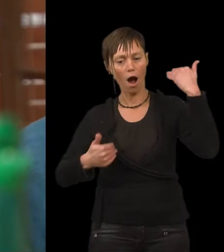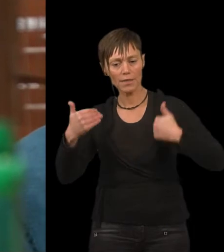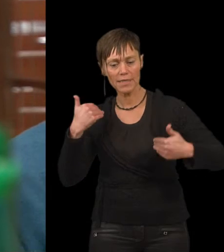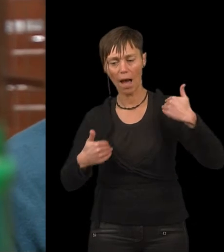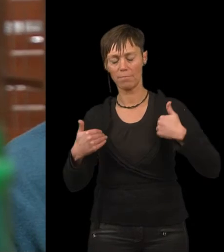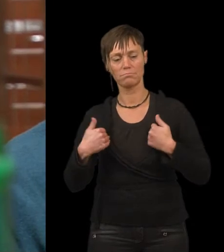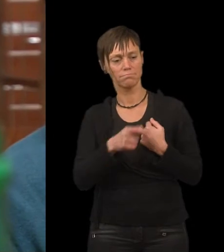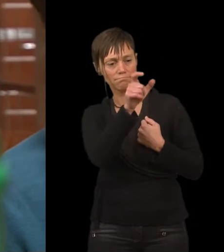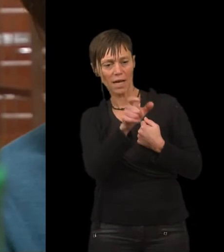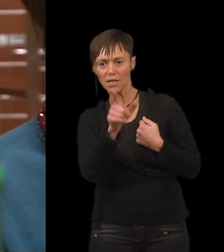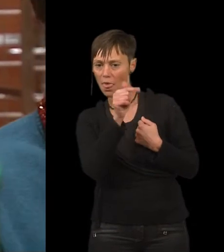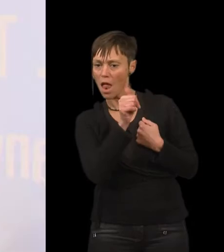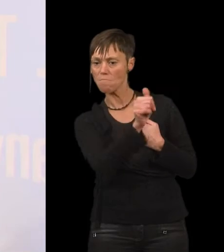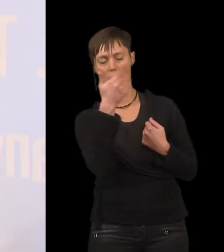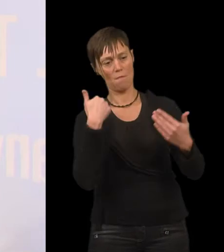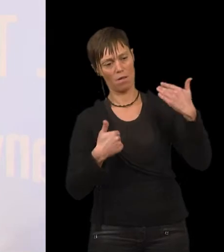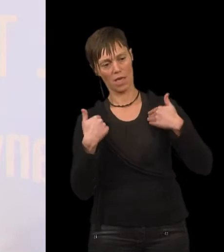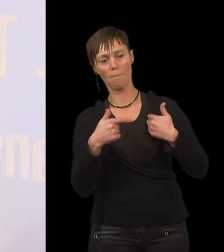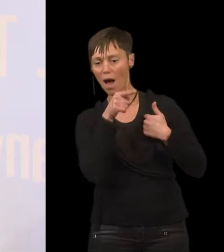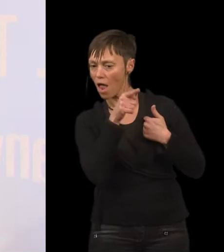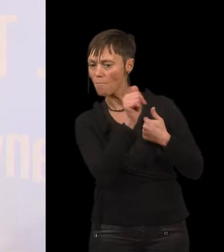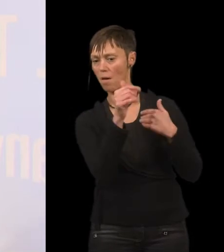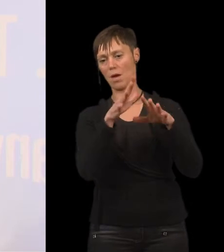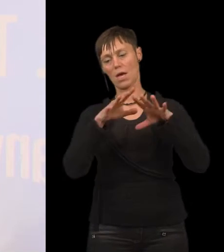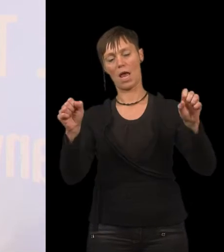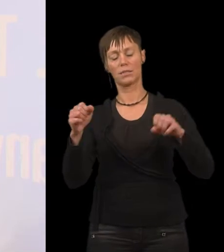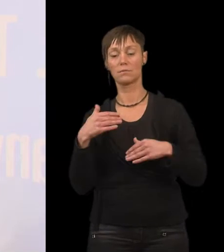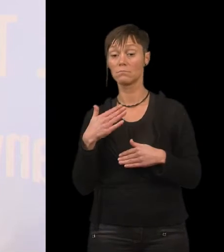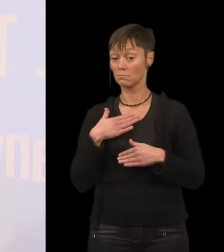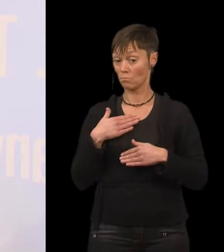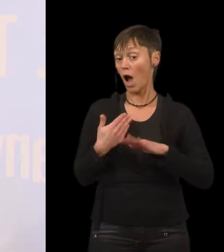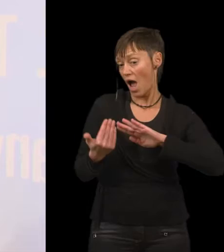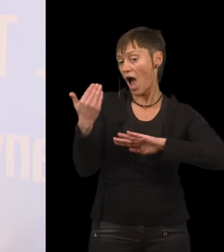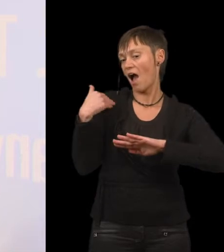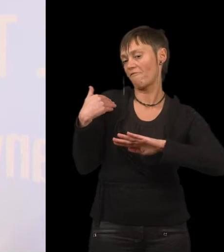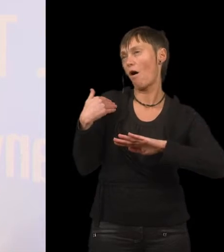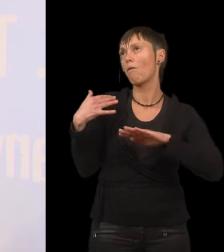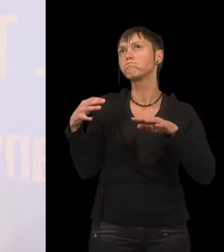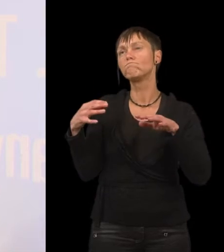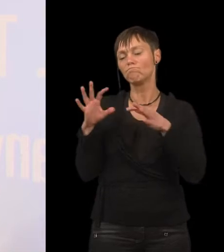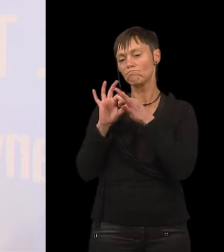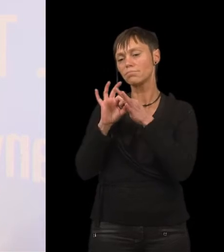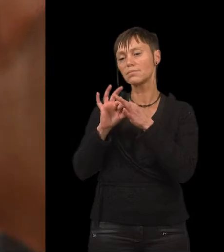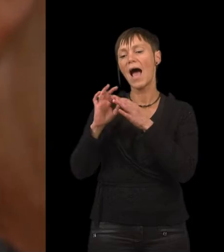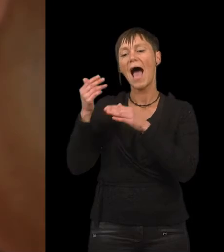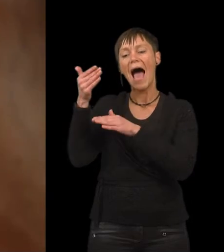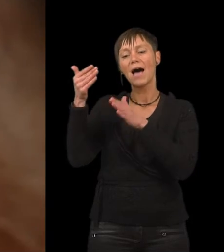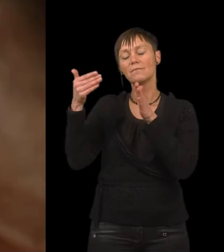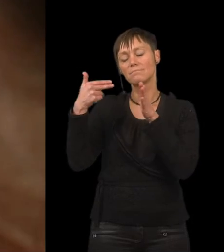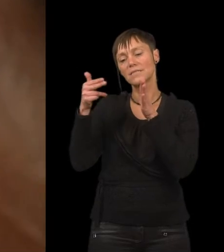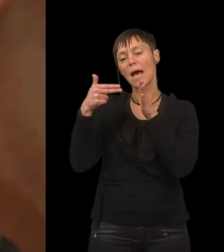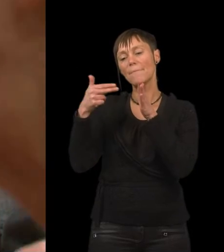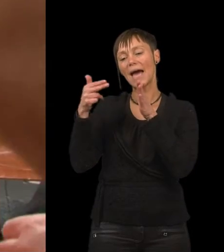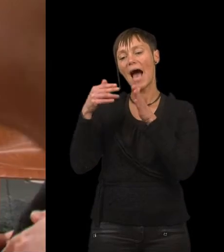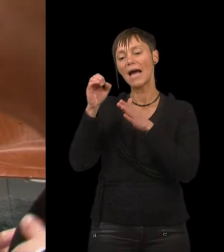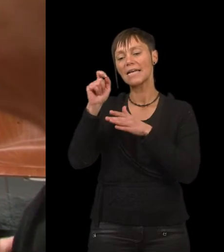personnes en situation de handicap elles-mêmes. Et comme j'avais travaillé avec caméra, etc., il y a quelques années, je me suis dit, mais ça serait peut-être